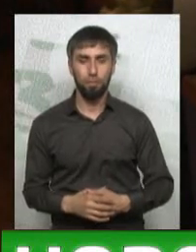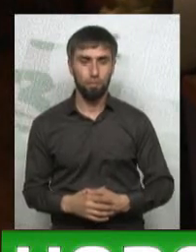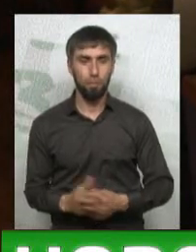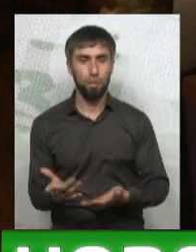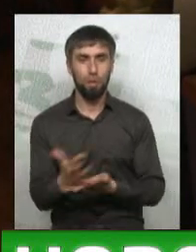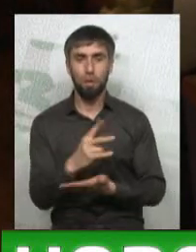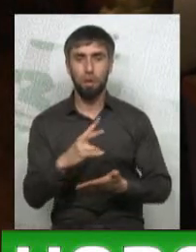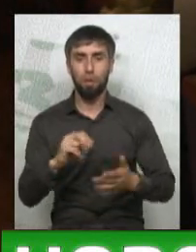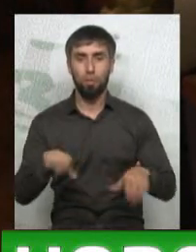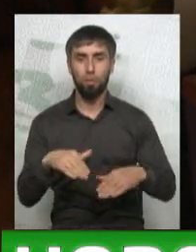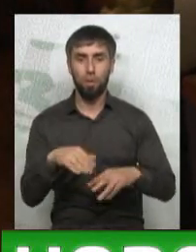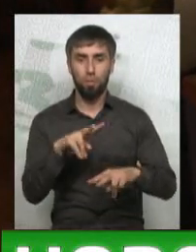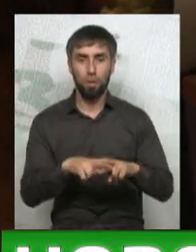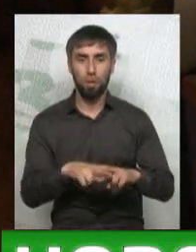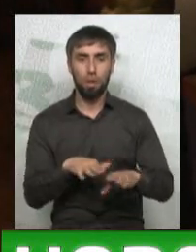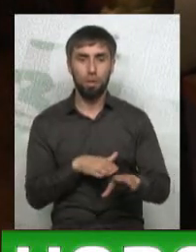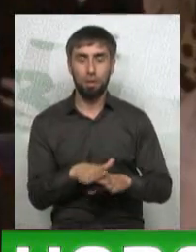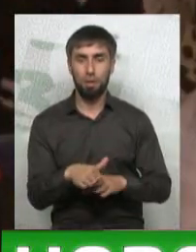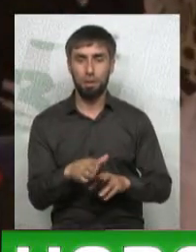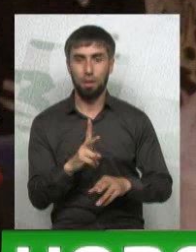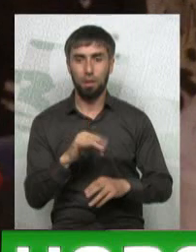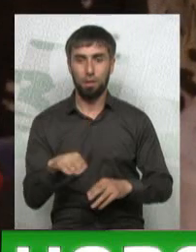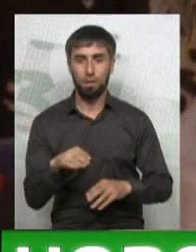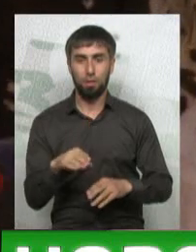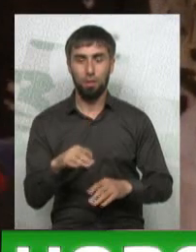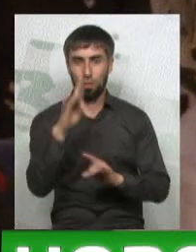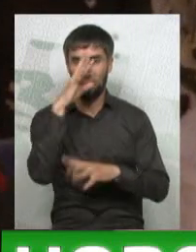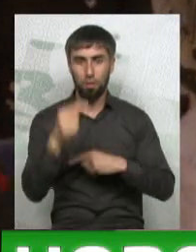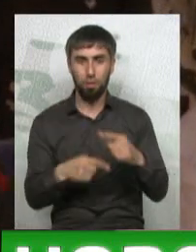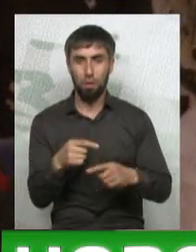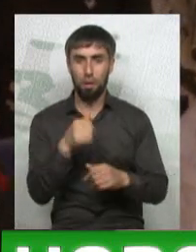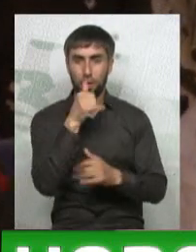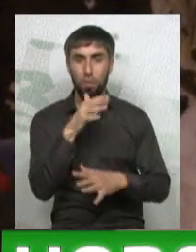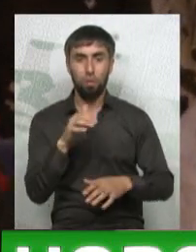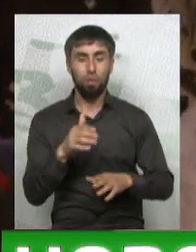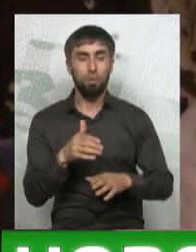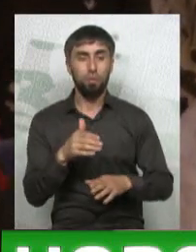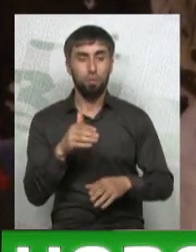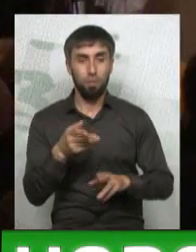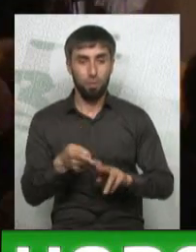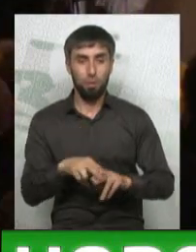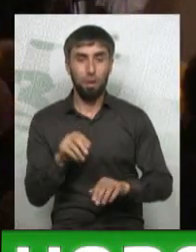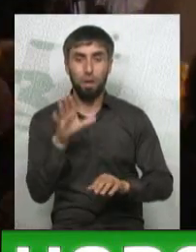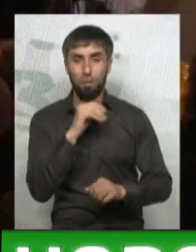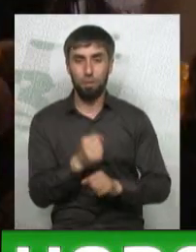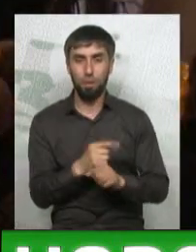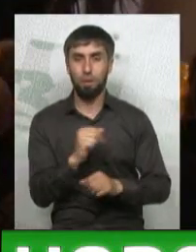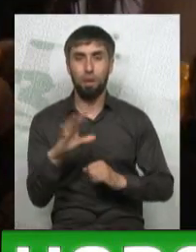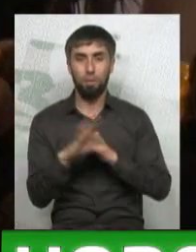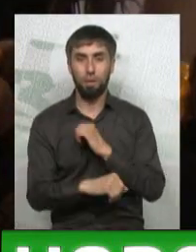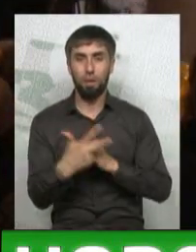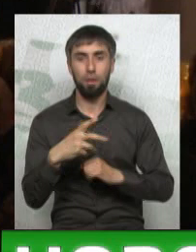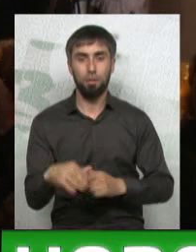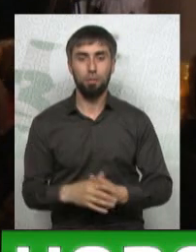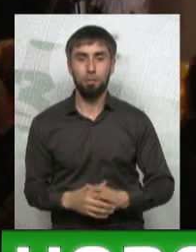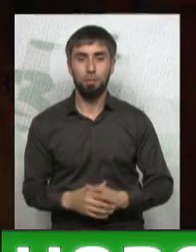Собрать на пустом месте целый пласт культурного наследия. Казалось бы, невозможное смогли сделать работники Национальной библиотеки Ингушетии за последние 30